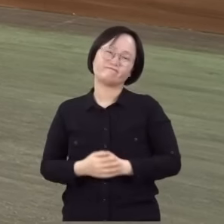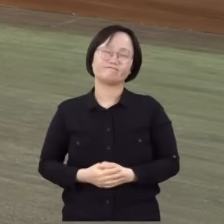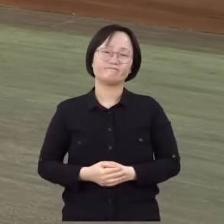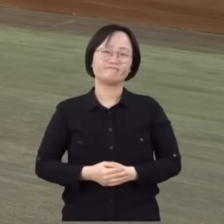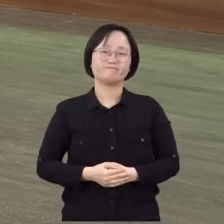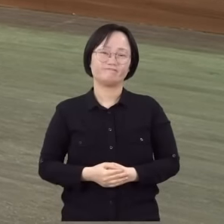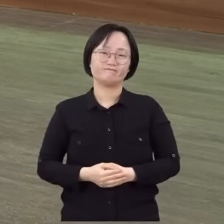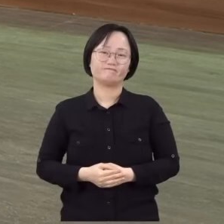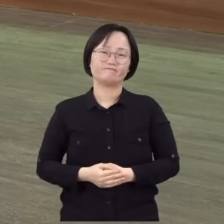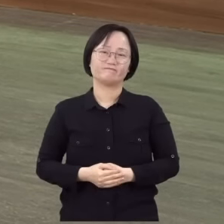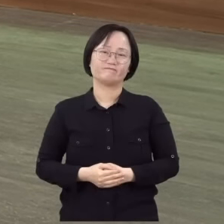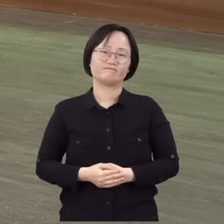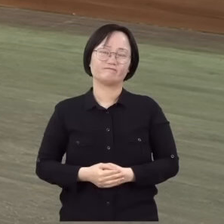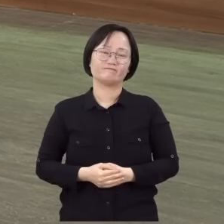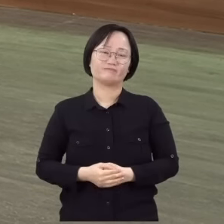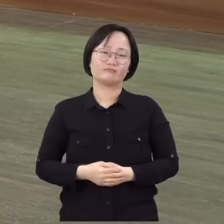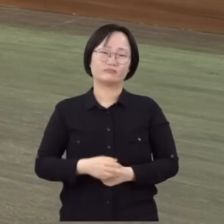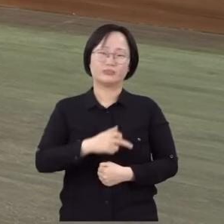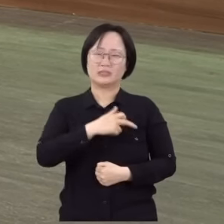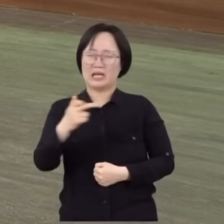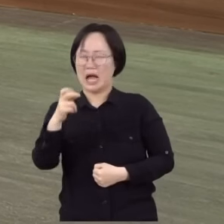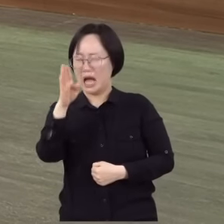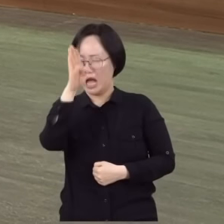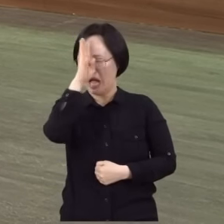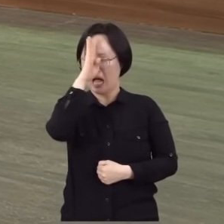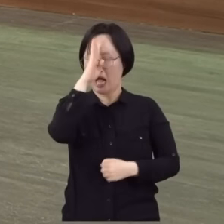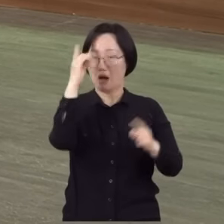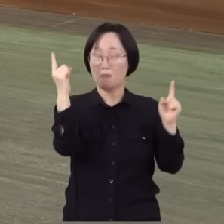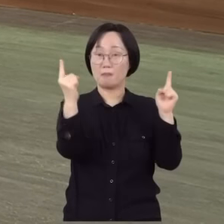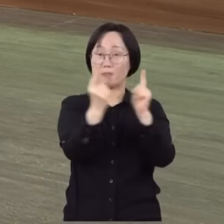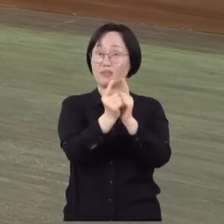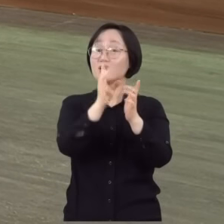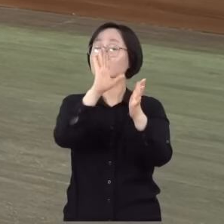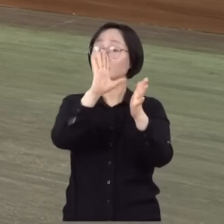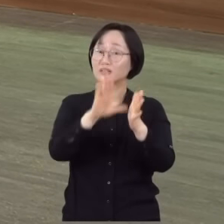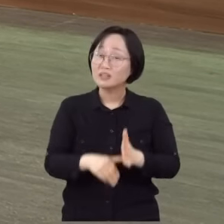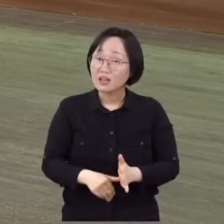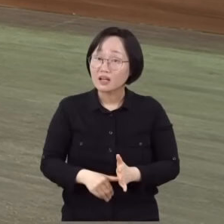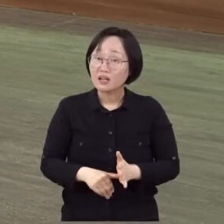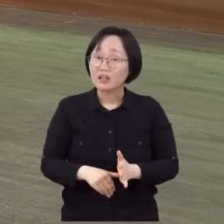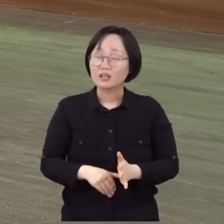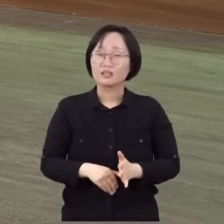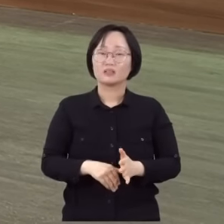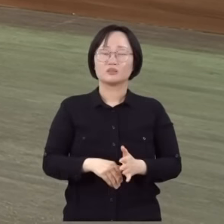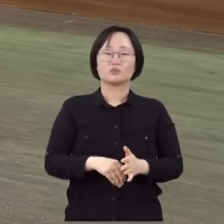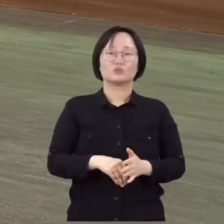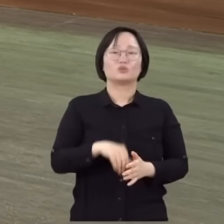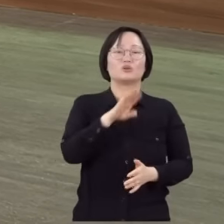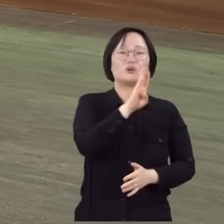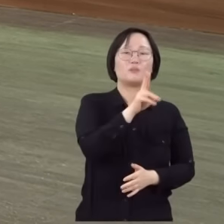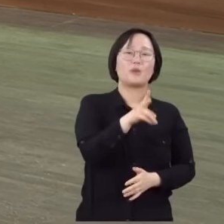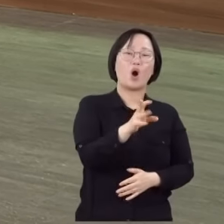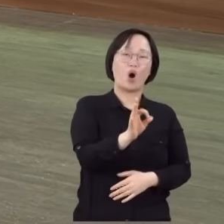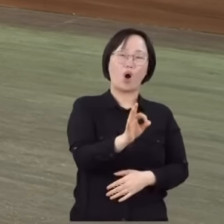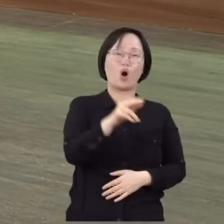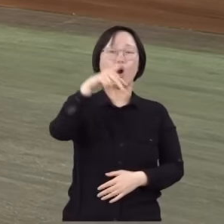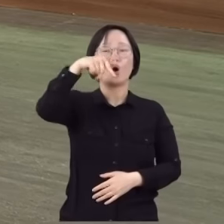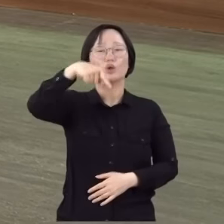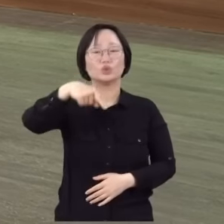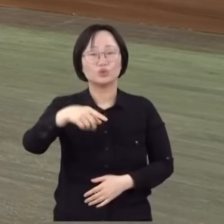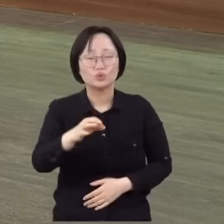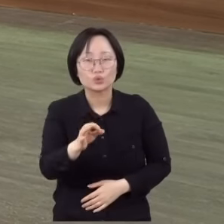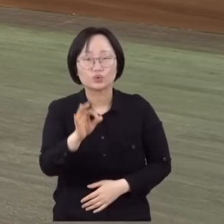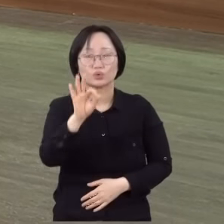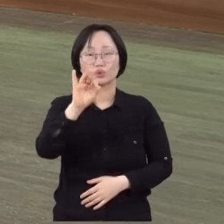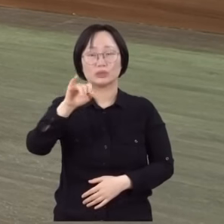걸리고 목숨이 코 앞에 닥쳤을 때도 병중 일려 병 속에서도 그 마음이 한결